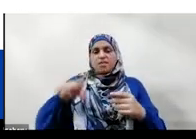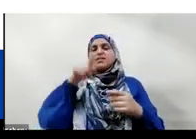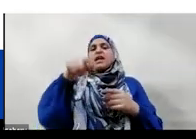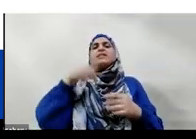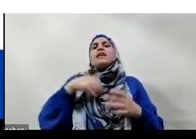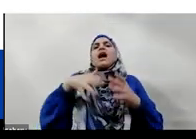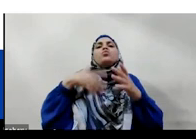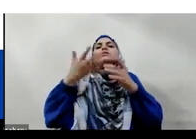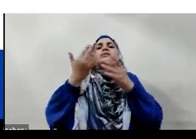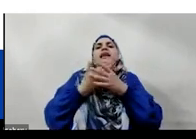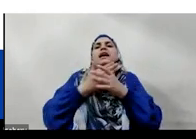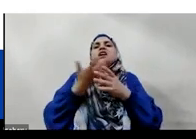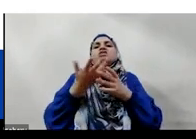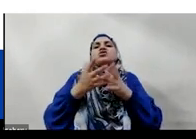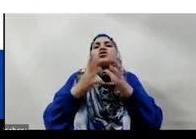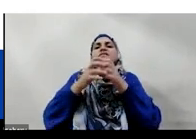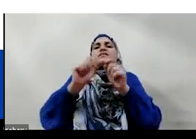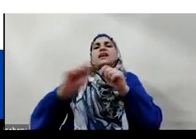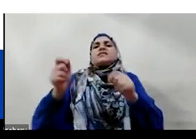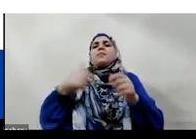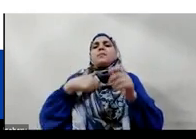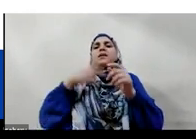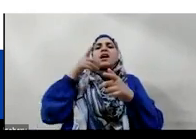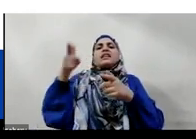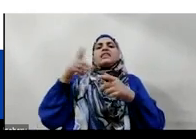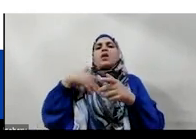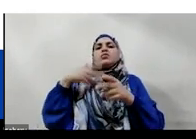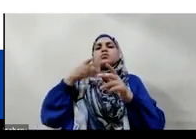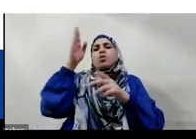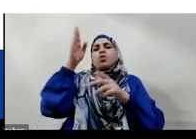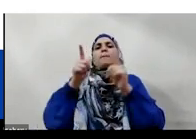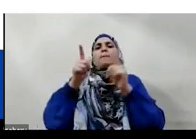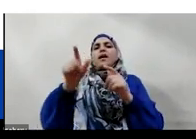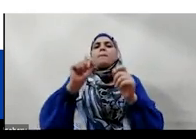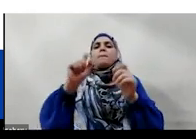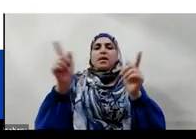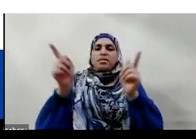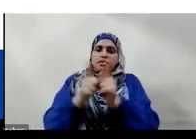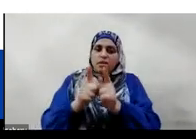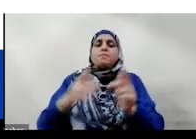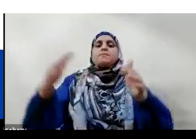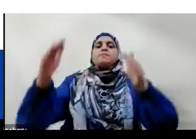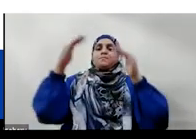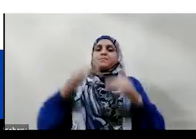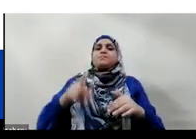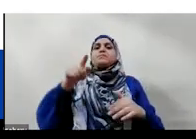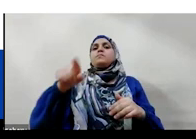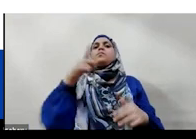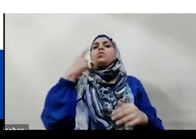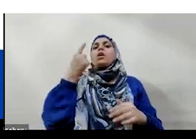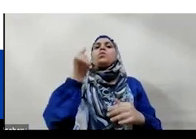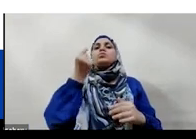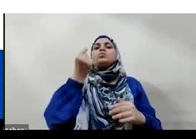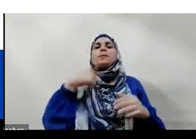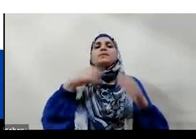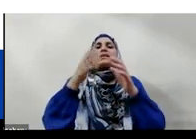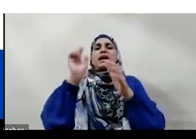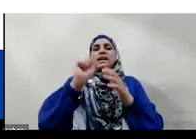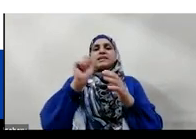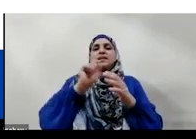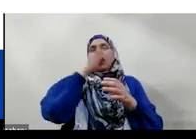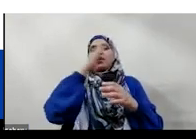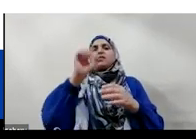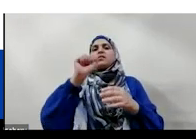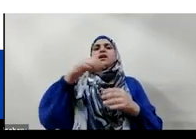فيه في الولايات المتحده الامريكيه باختصار. وبعدين المربع اللي بعده بيقول لك please describe your future plans،